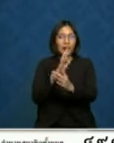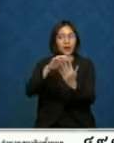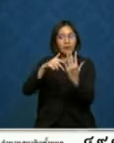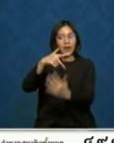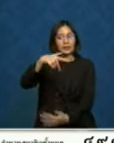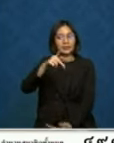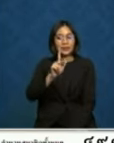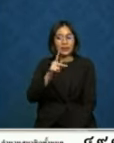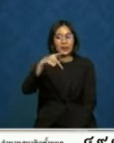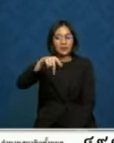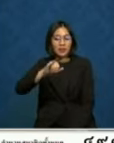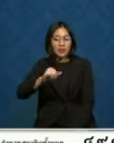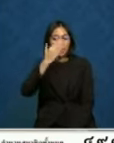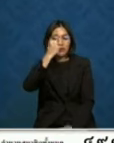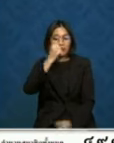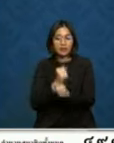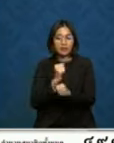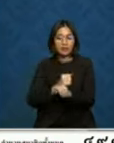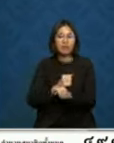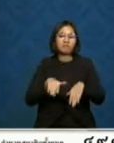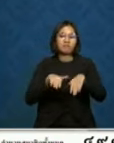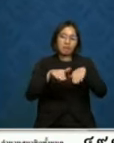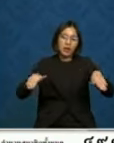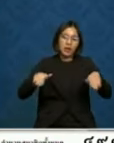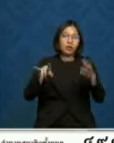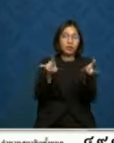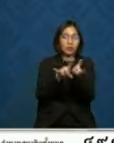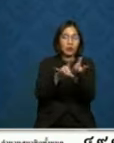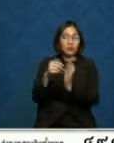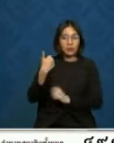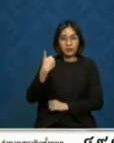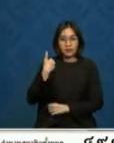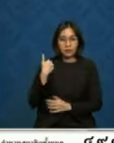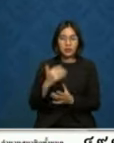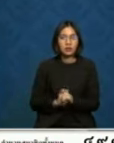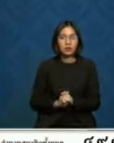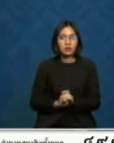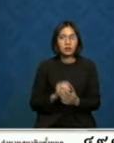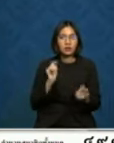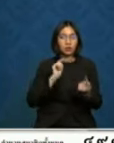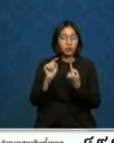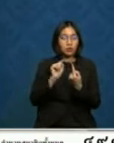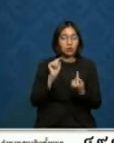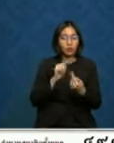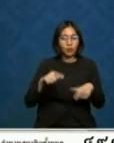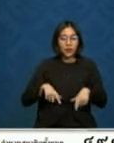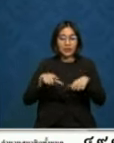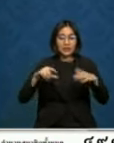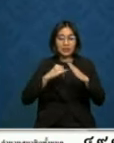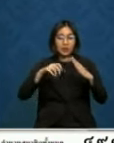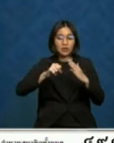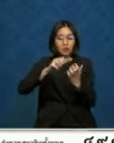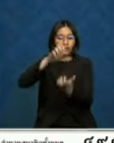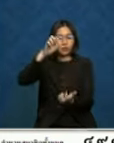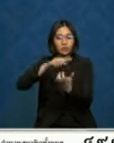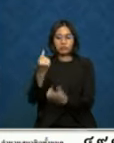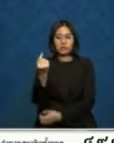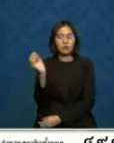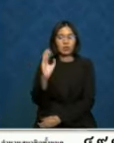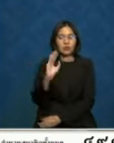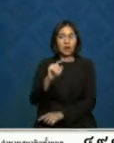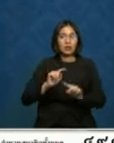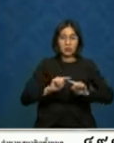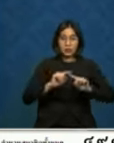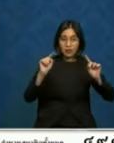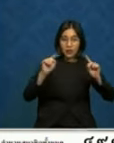พื่อการปฏิบัติงานที่มีประสิทธิภาพมากกว่านี้นะครับไม่ใช่เพียงแค่ในพื้นที่สมุทรปราการแต่รวมถึ